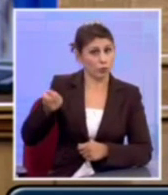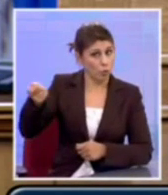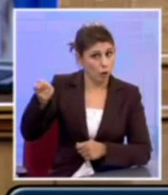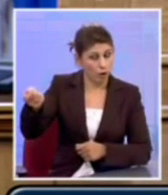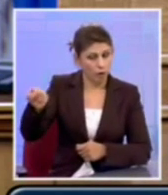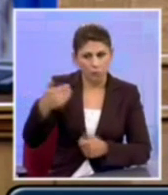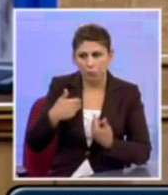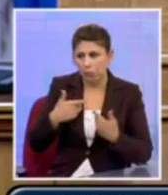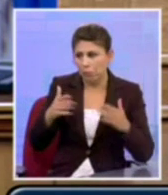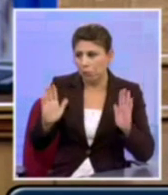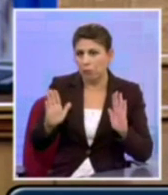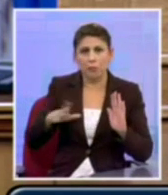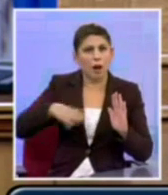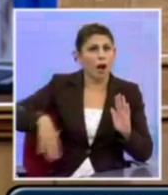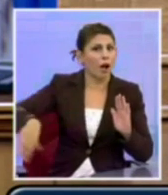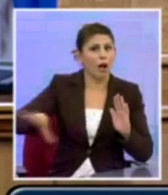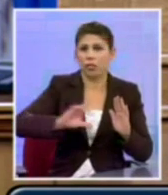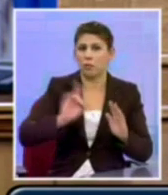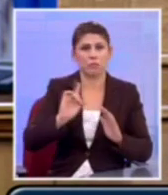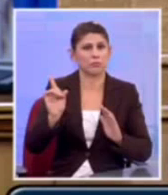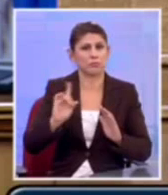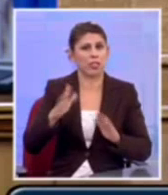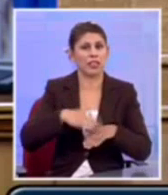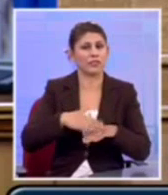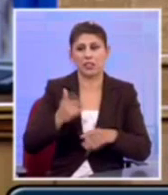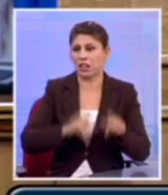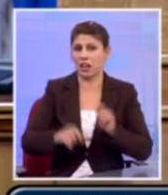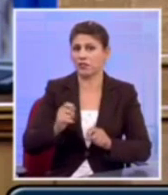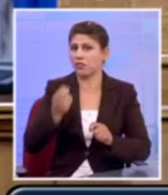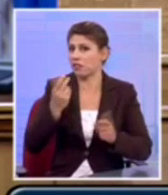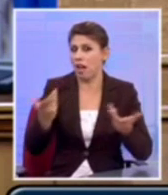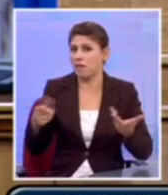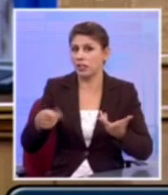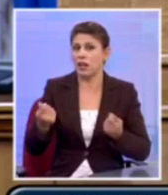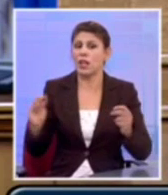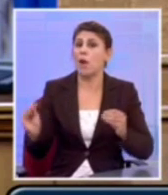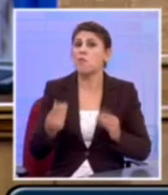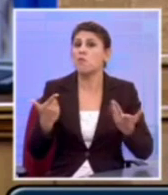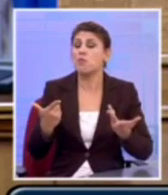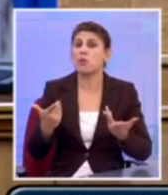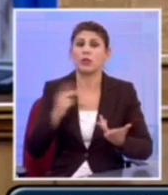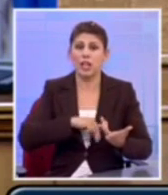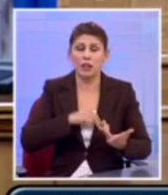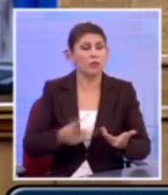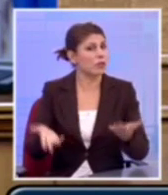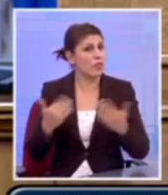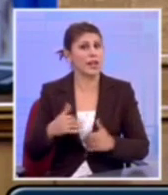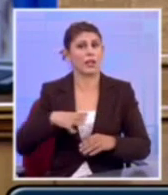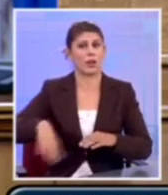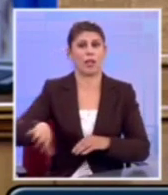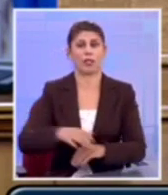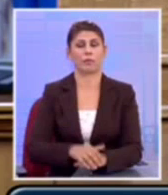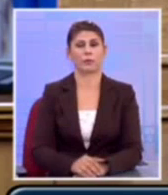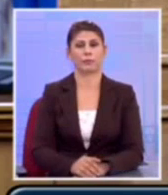χρέους που ο λαός αυτός δεν δημιούργησε και από το οποίο δεν ωφελήθηκε.